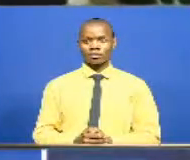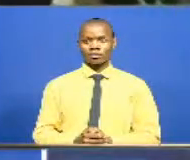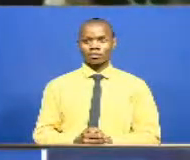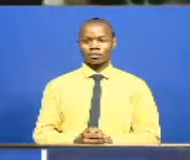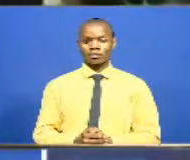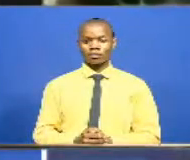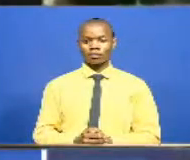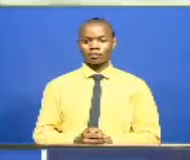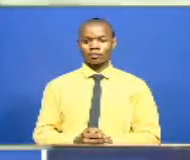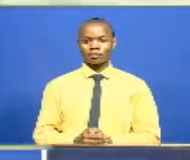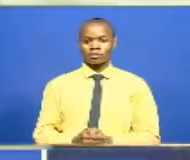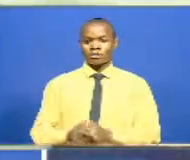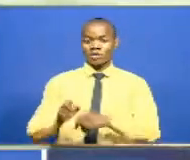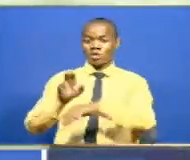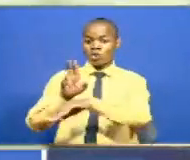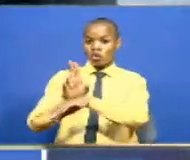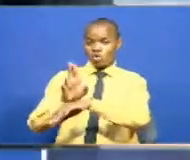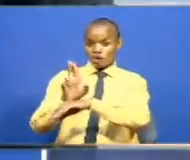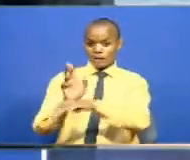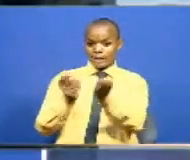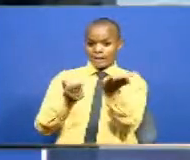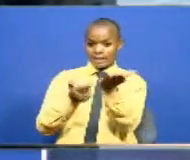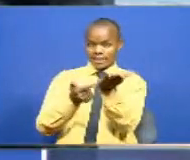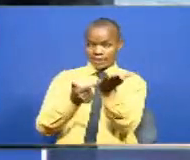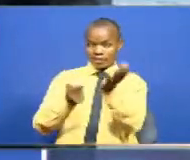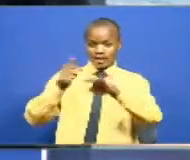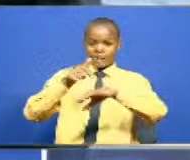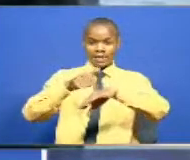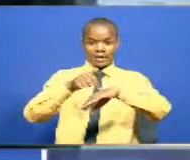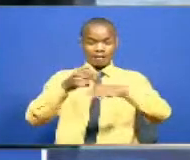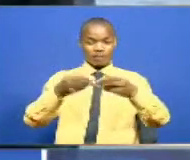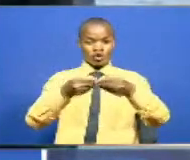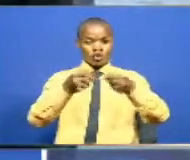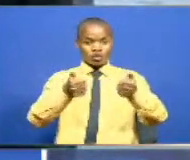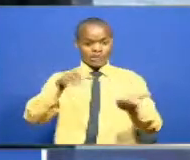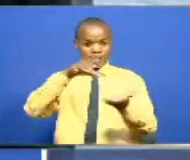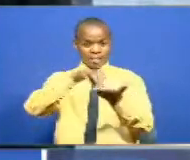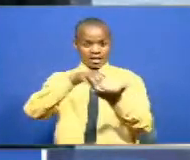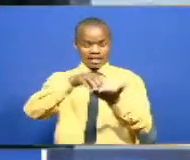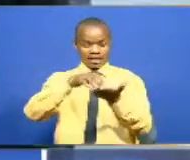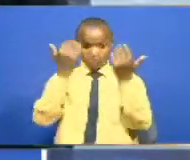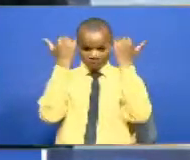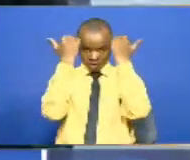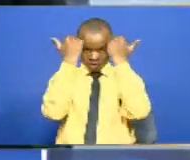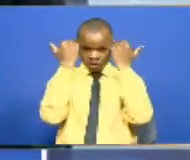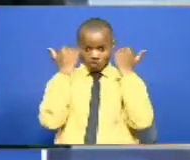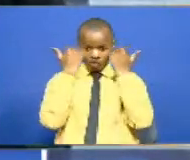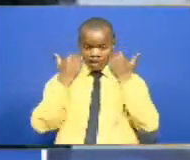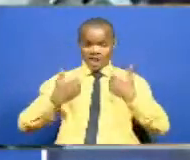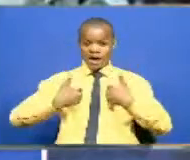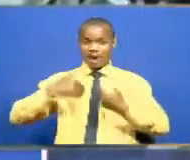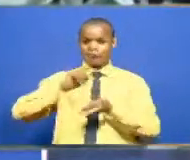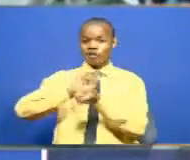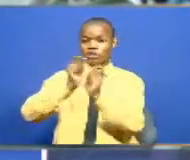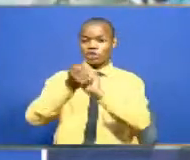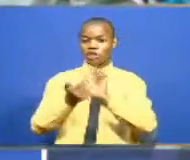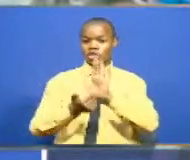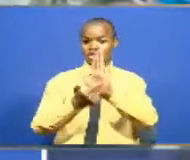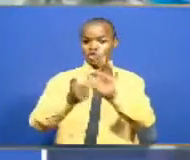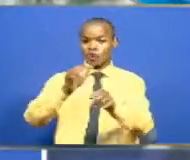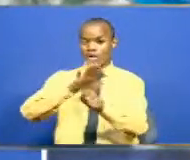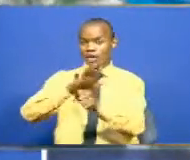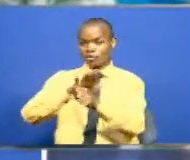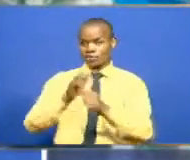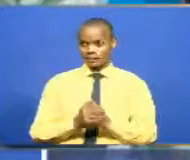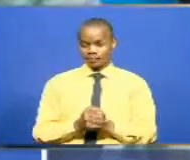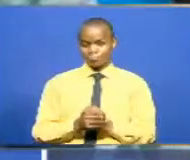Ufaafu wa teknolojia katika kushughulikia kesi mahakamani umeleta mabadiliko makubwa katika idara ya mahakama. Kaimu jaji